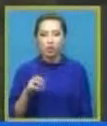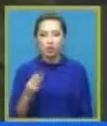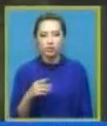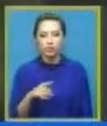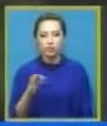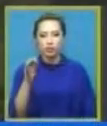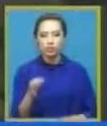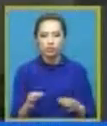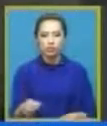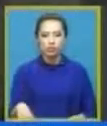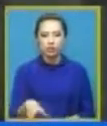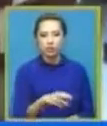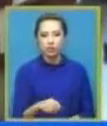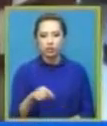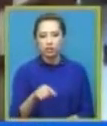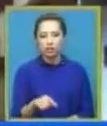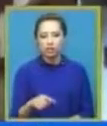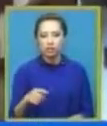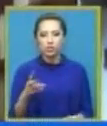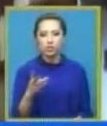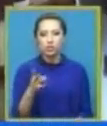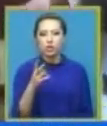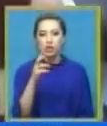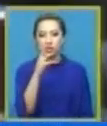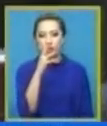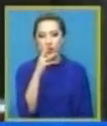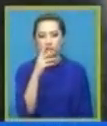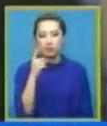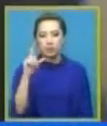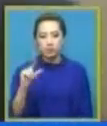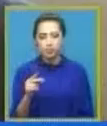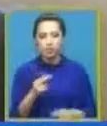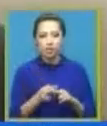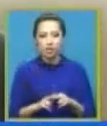судьялардың тәуелсіз болғанын жөн санайды. Жалақысы аз болғандықтан жиі